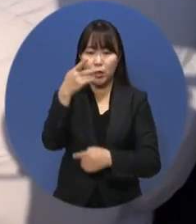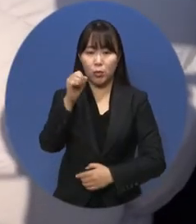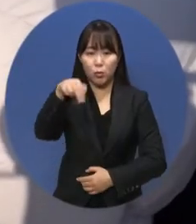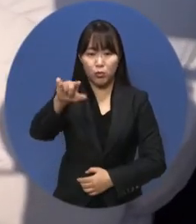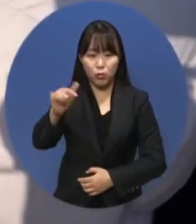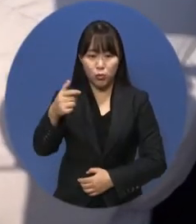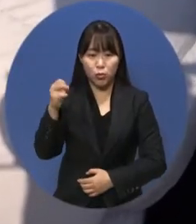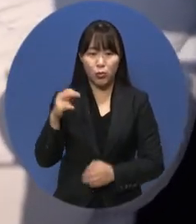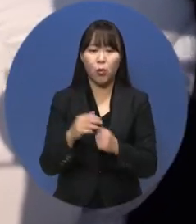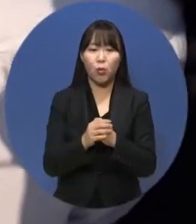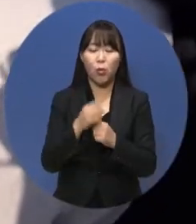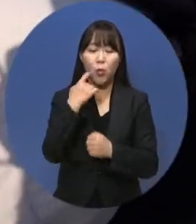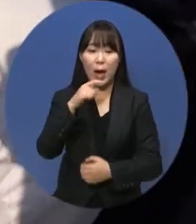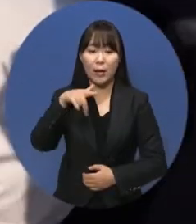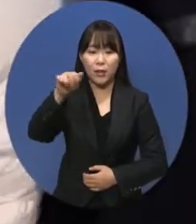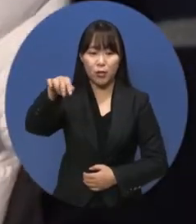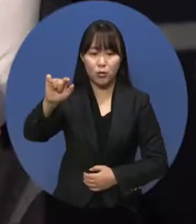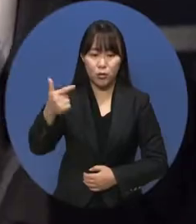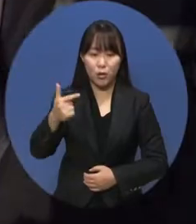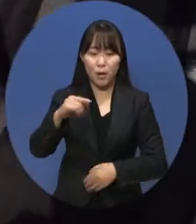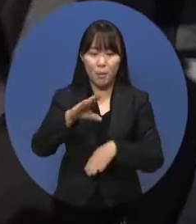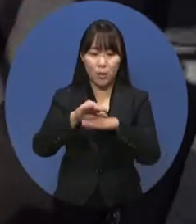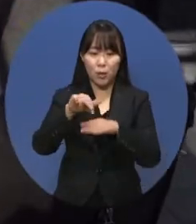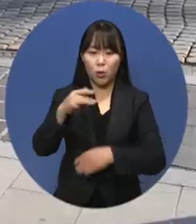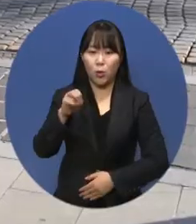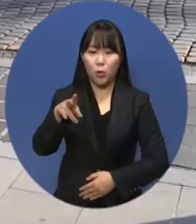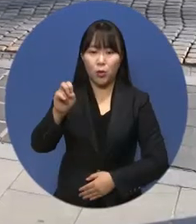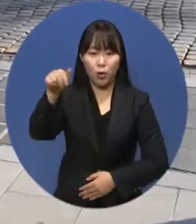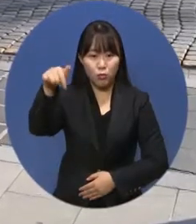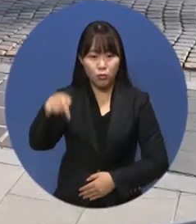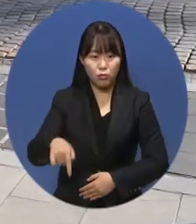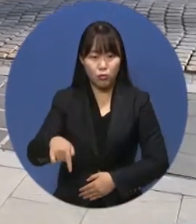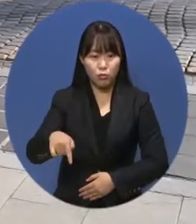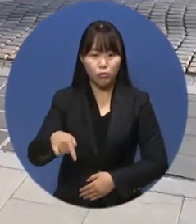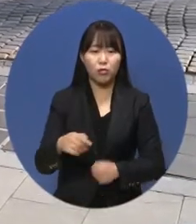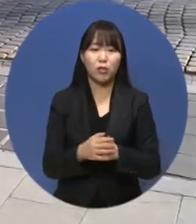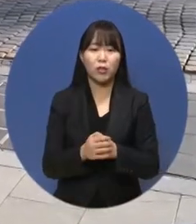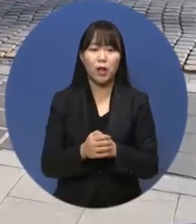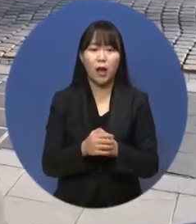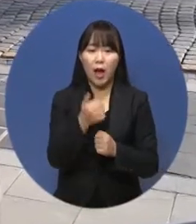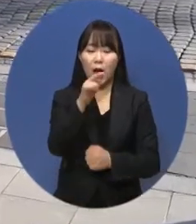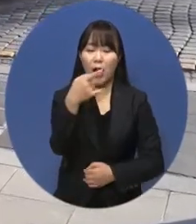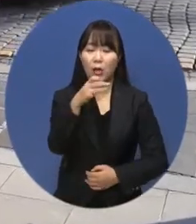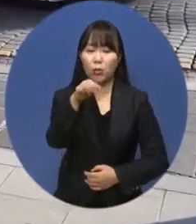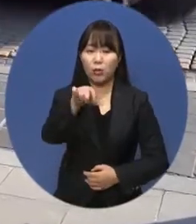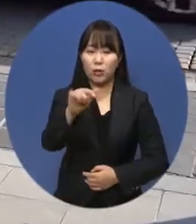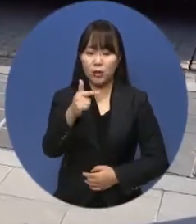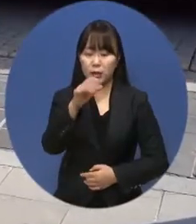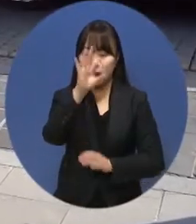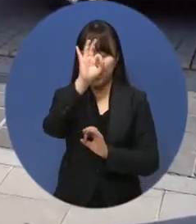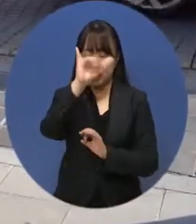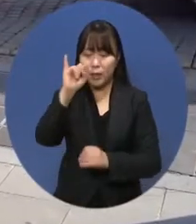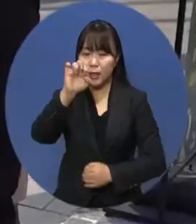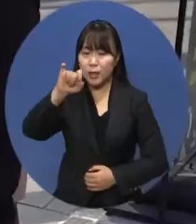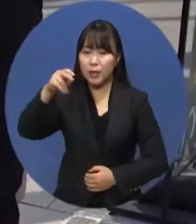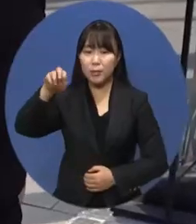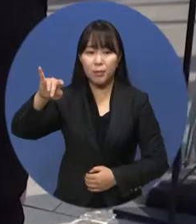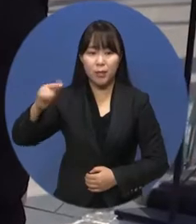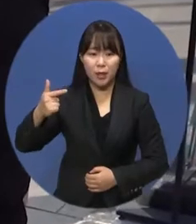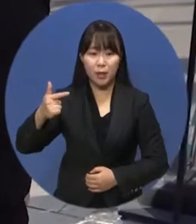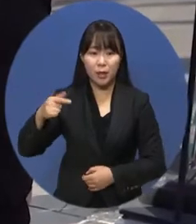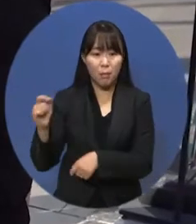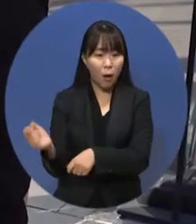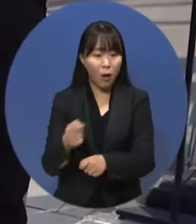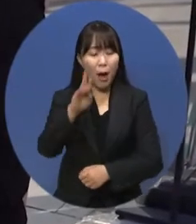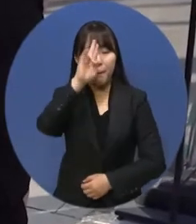코미디언 황기순 방송인 조영구 미사 트로 출신 가수 하동군 1 민 프로 골퍼